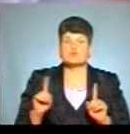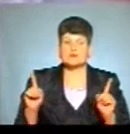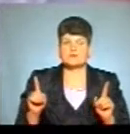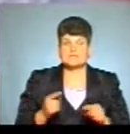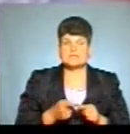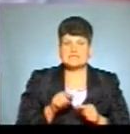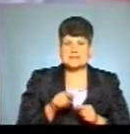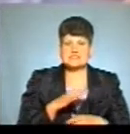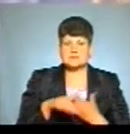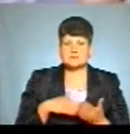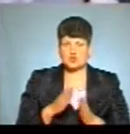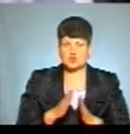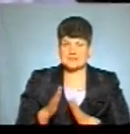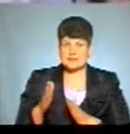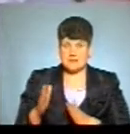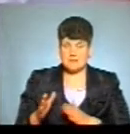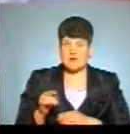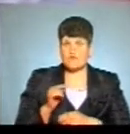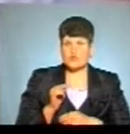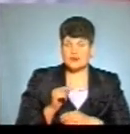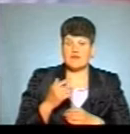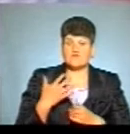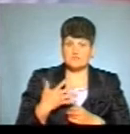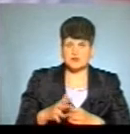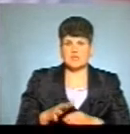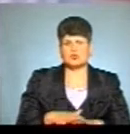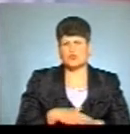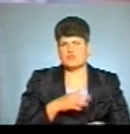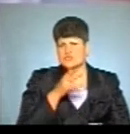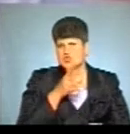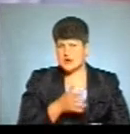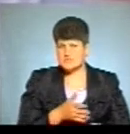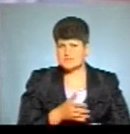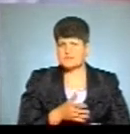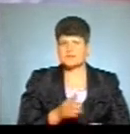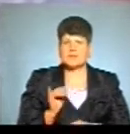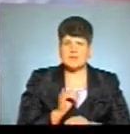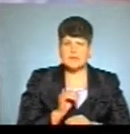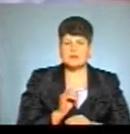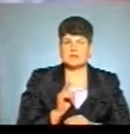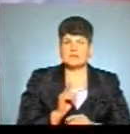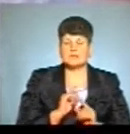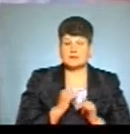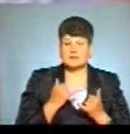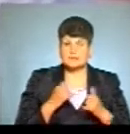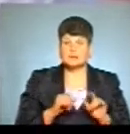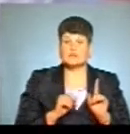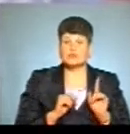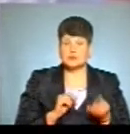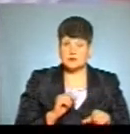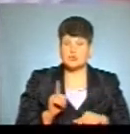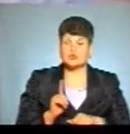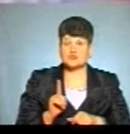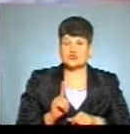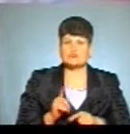теперішньої змішаної системи, вона у нас вже доволі тривалий час. І банально є те, що